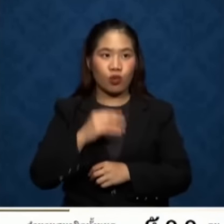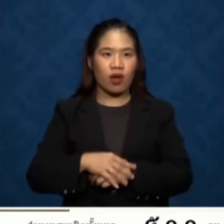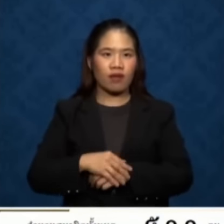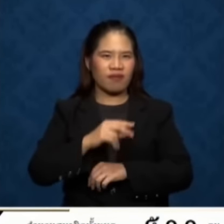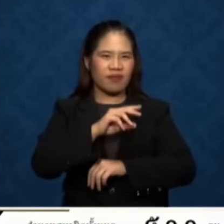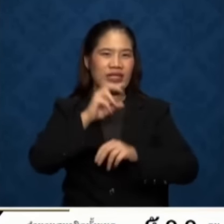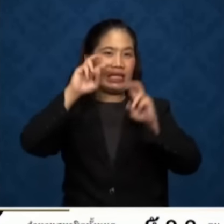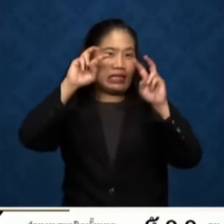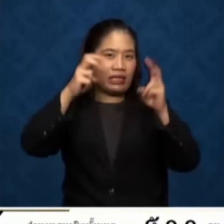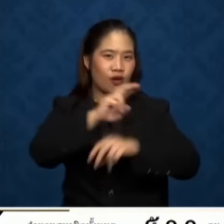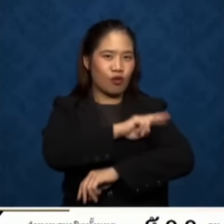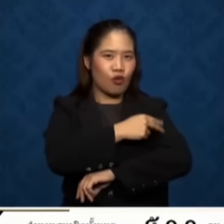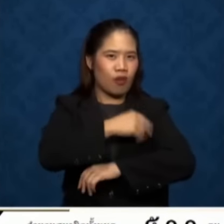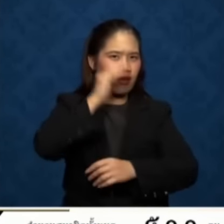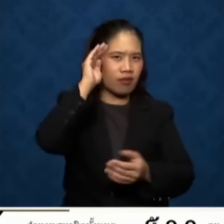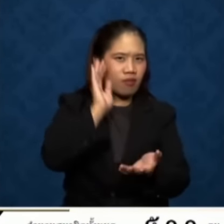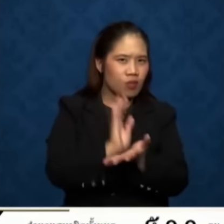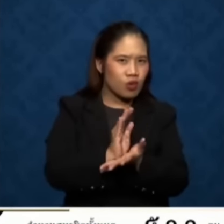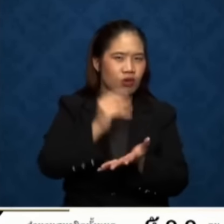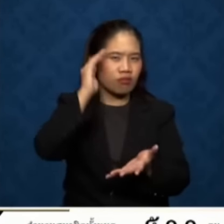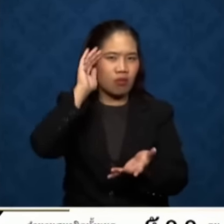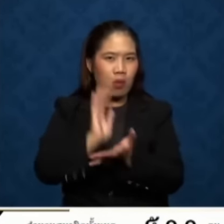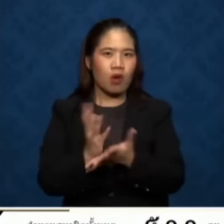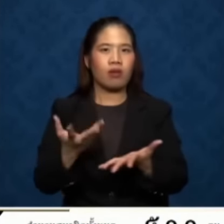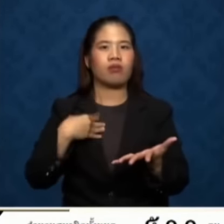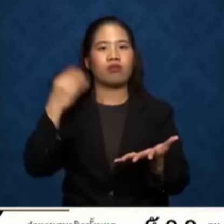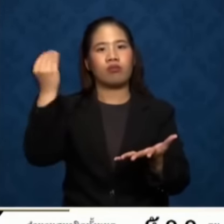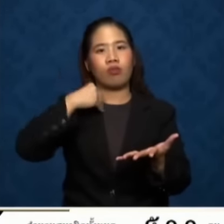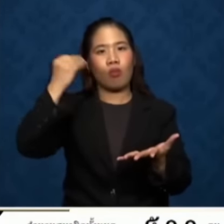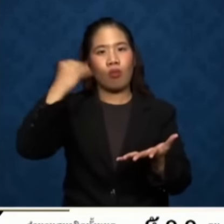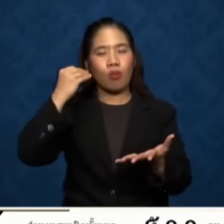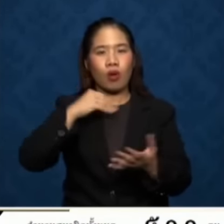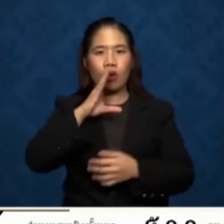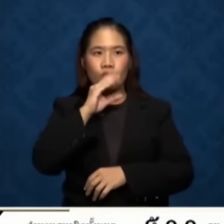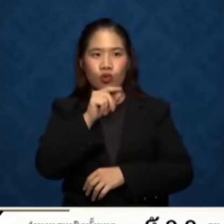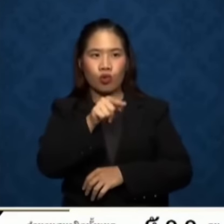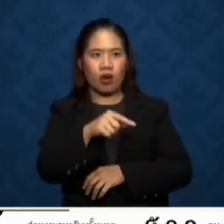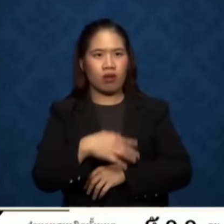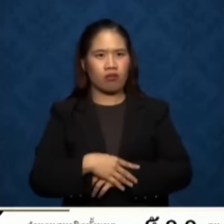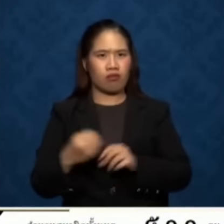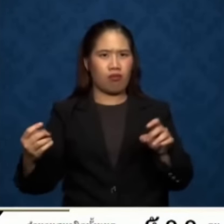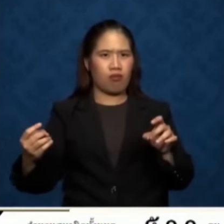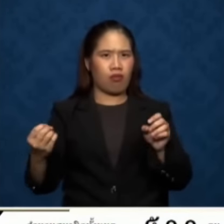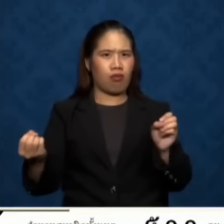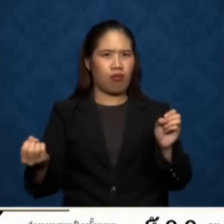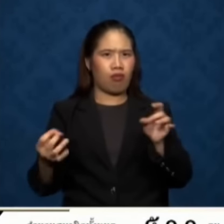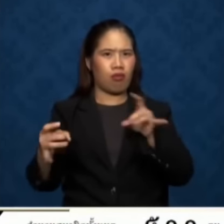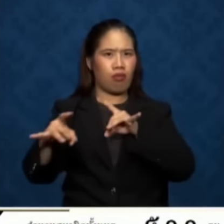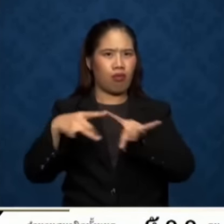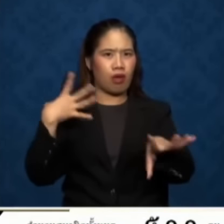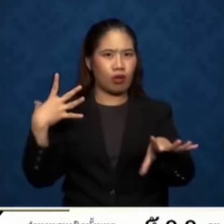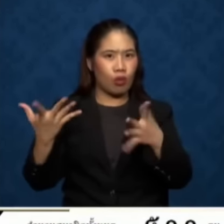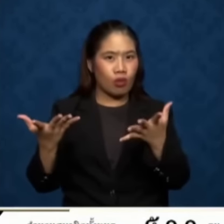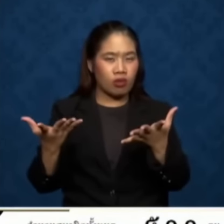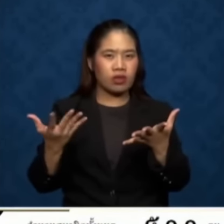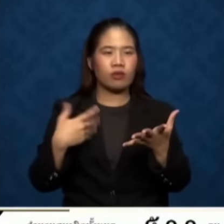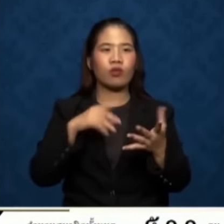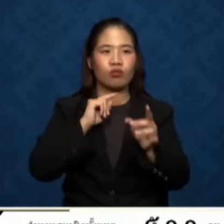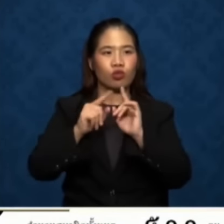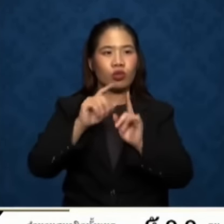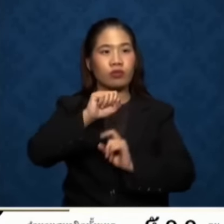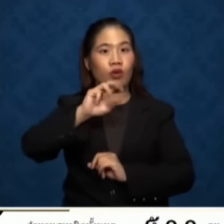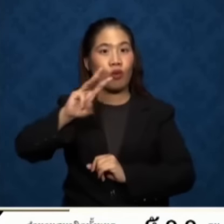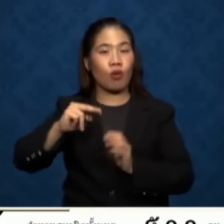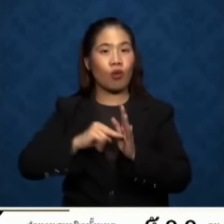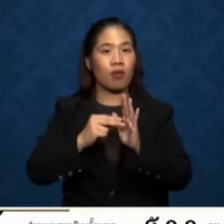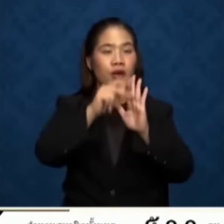ลบอกเป็นเรื่องเลวร้ายเป็นเรื่องขัดหลักนิติธรรมผมได้พูดกับสว.แล้วการฉีกรัฐธรรม